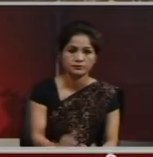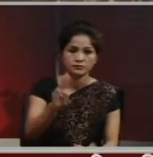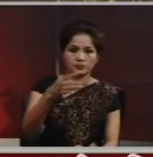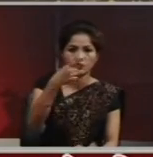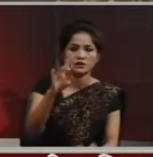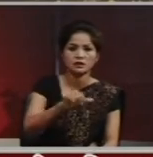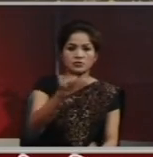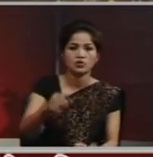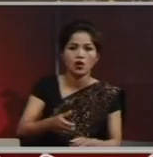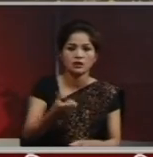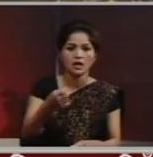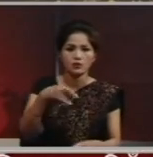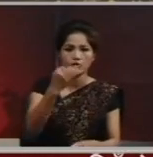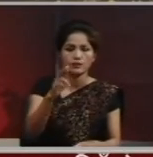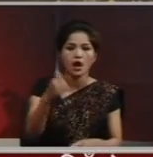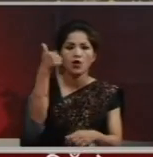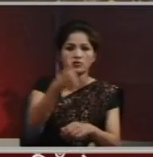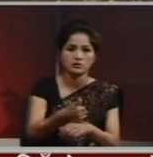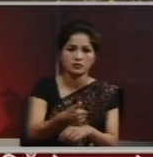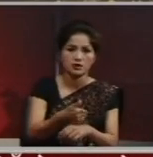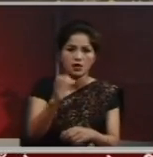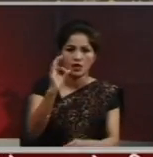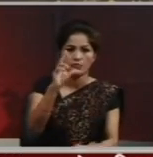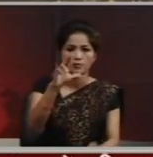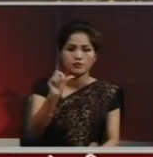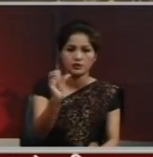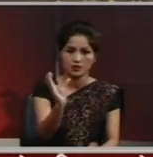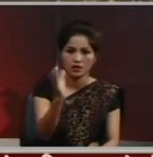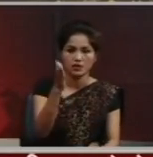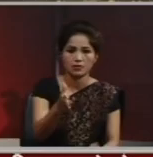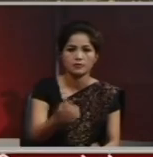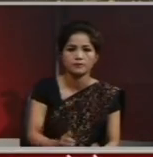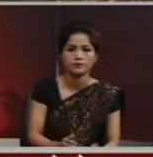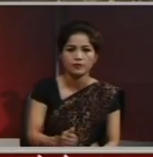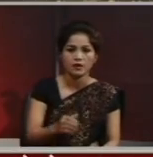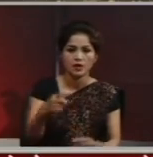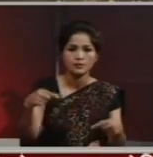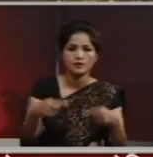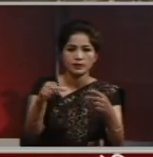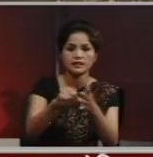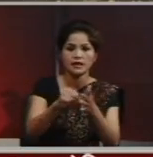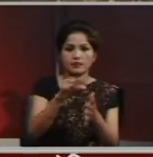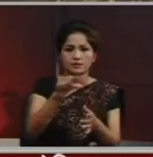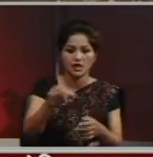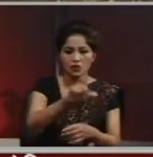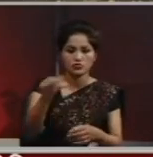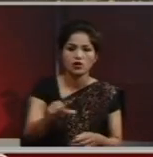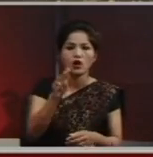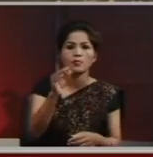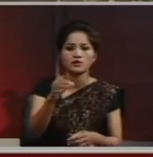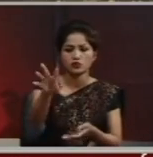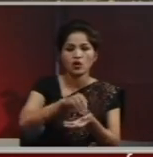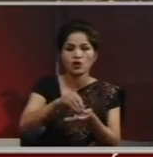मधेसी जनाधिकार फोरम लोकतान्त्रिकका अध्यक्ष विजय कुमार गच्छदारले विवादित जिल्लाबारे जनमत सङ्ग्रह